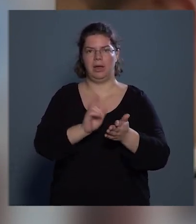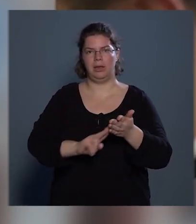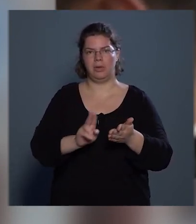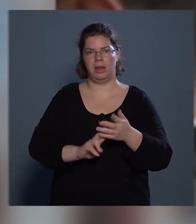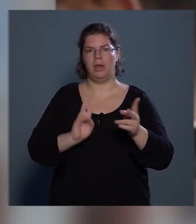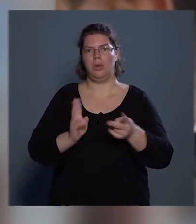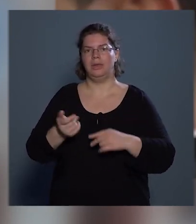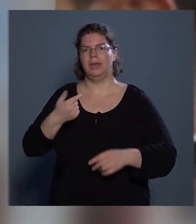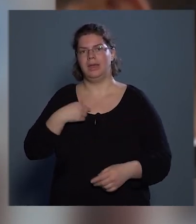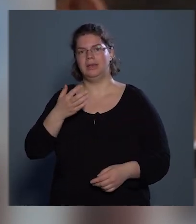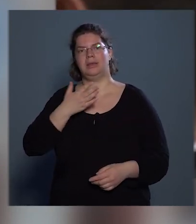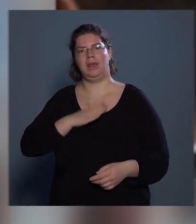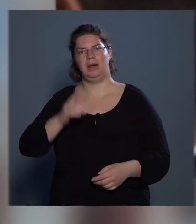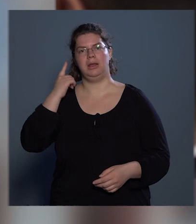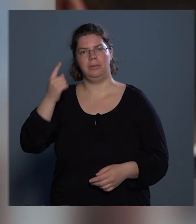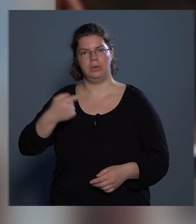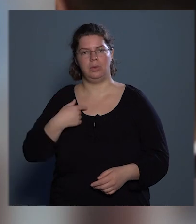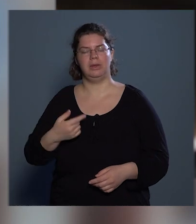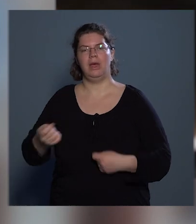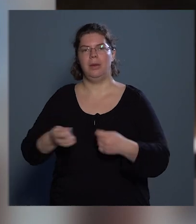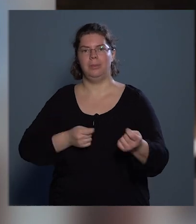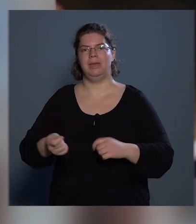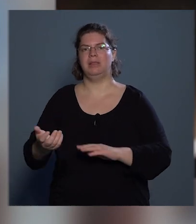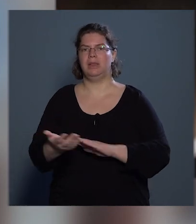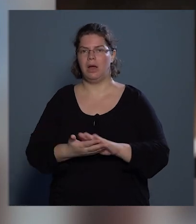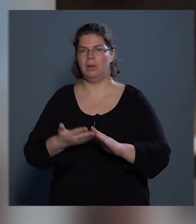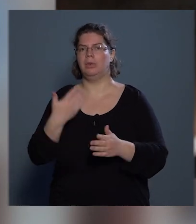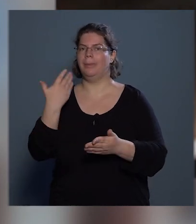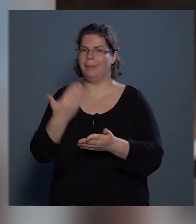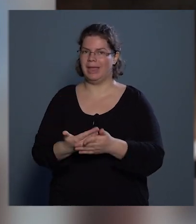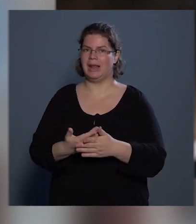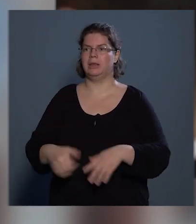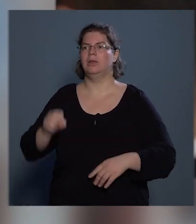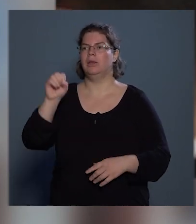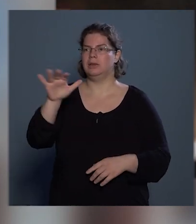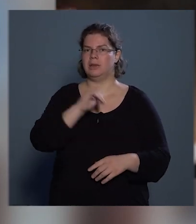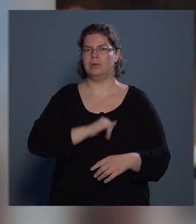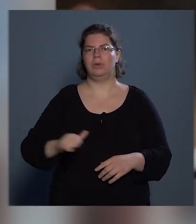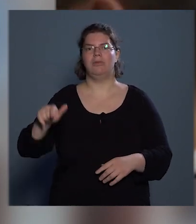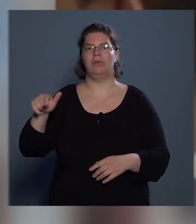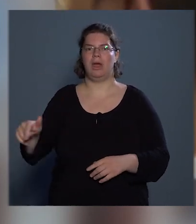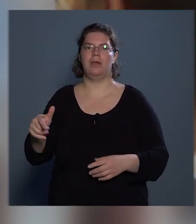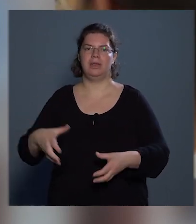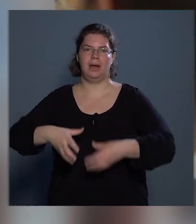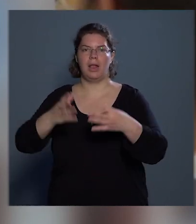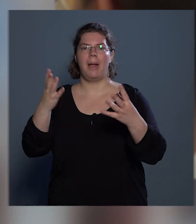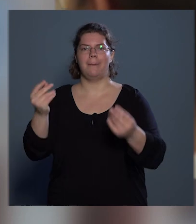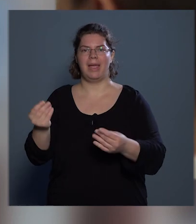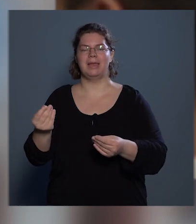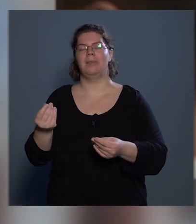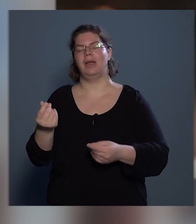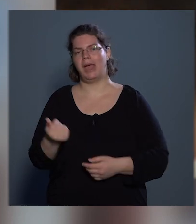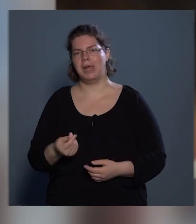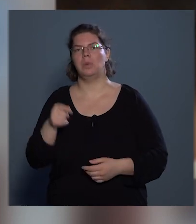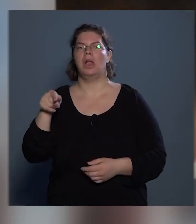szeretném tudni, ha piaci alapon béreltetjük 15 évre az ingatlant, mennyibe kerül a